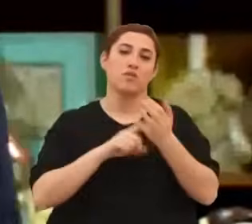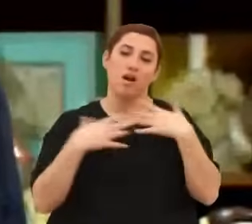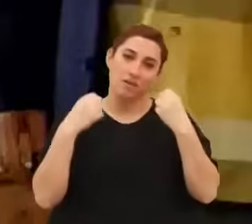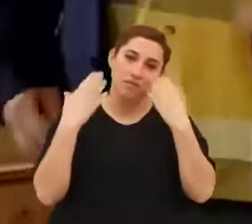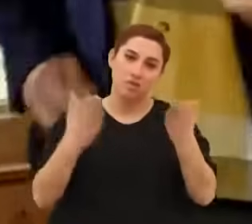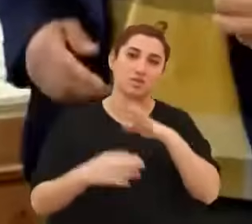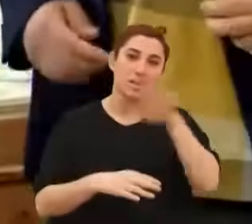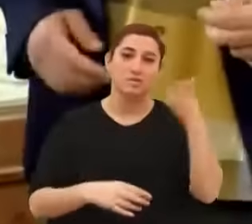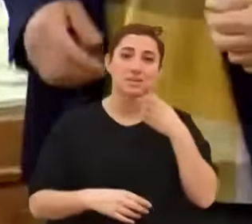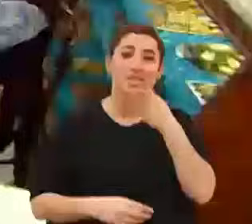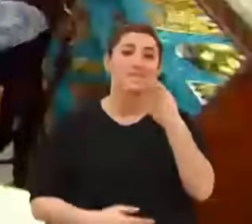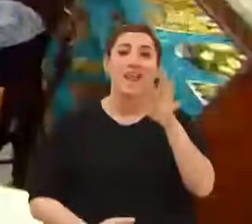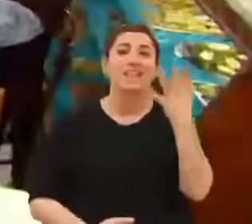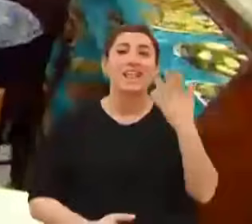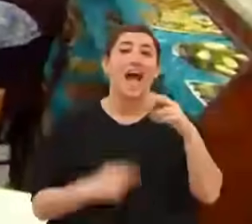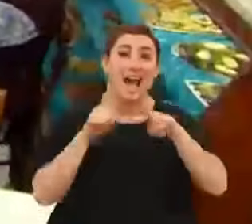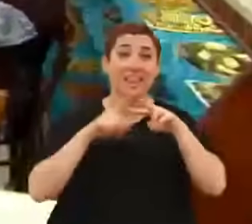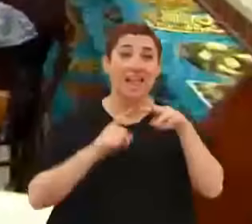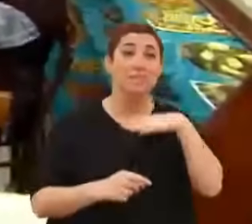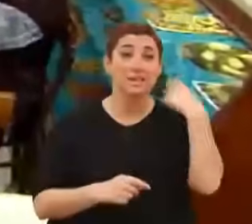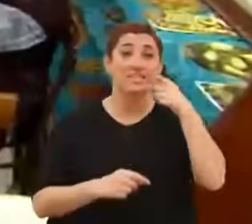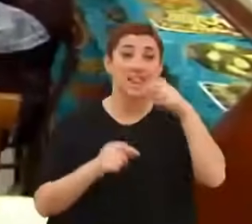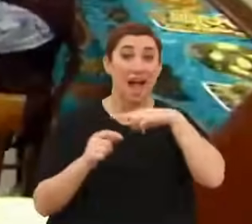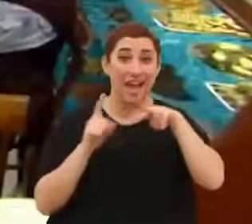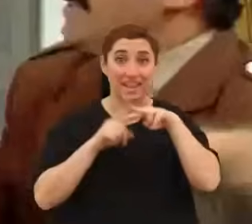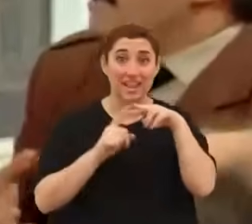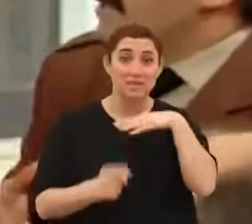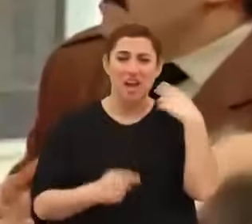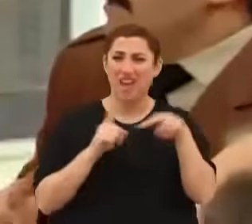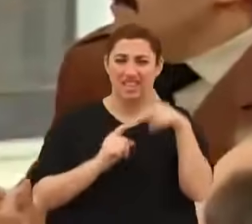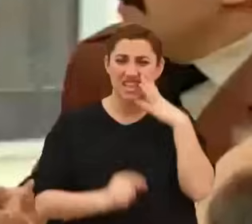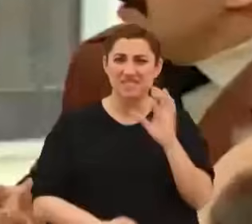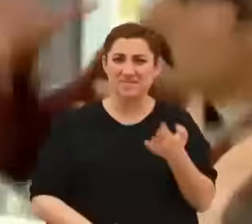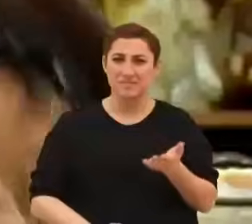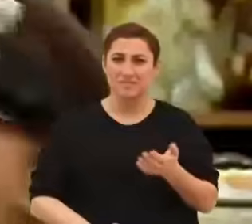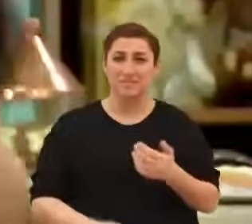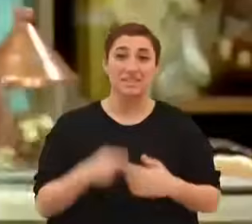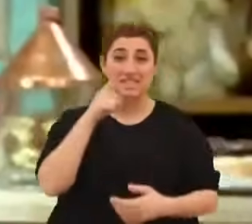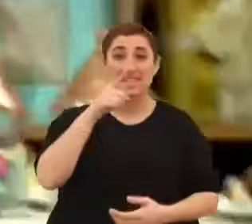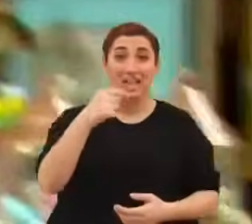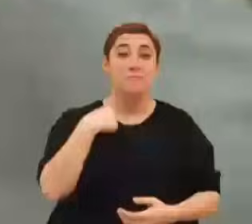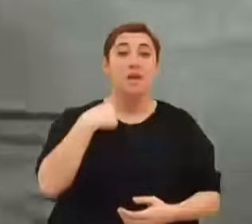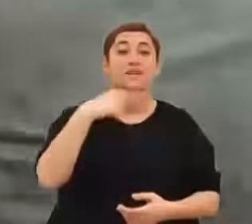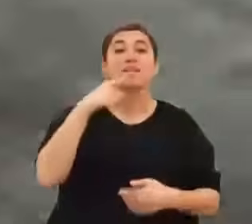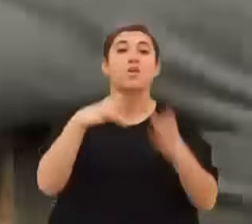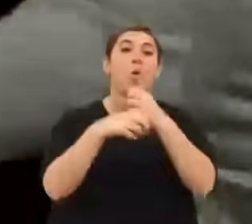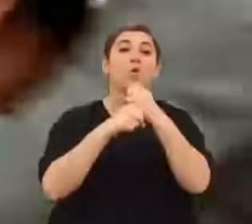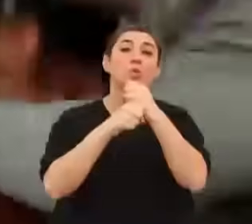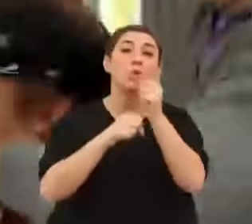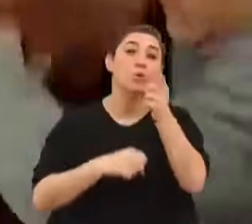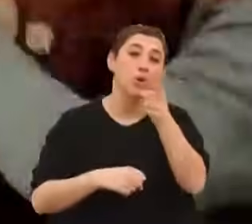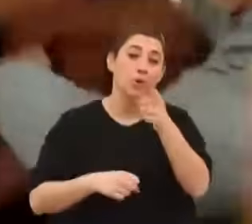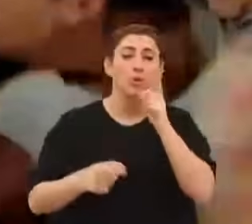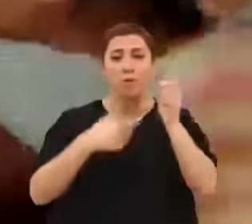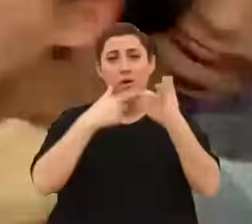şakalasın hepinize. Sen Ayten'i kestin. Sen Ayten'i kestin. Ayten kim ya? Sen beni kestin.